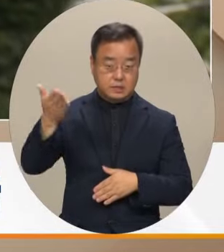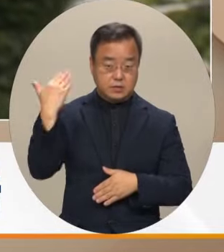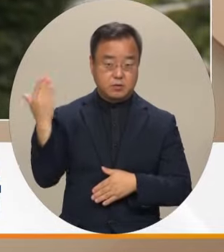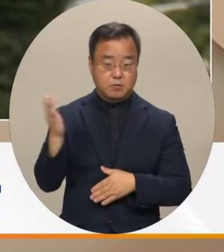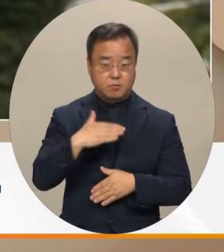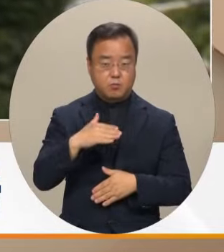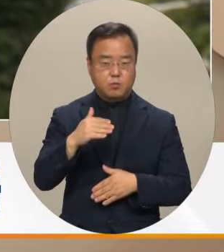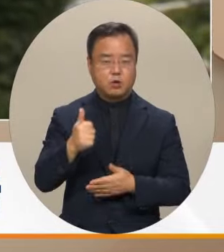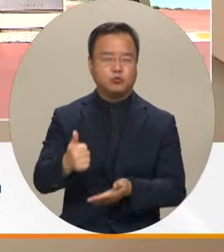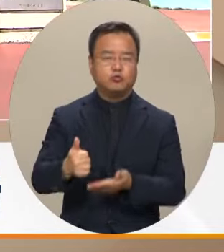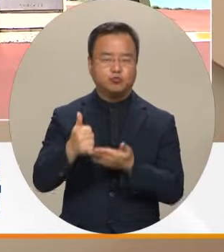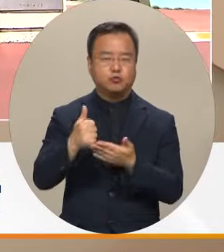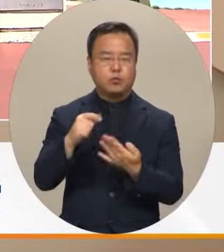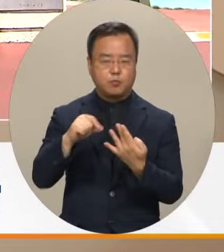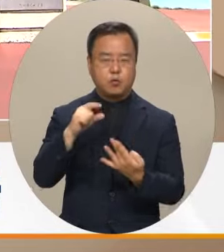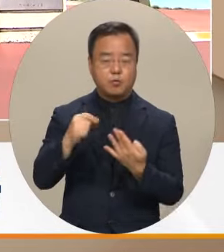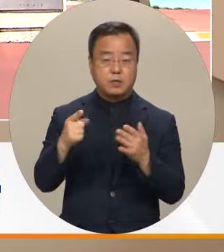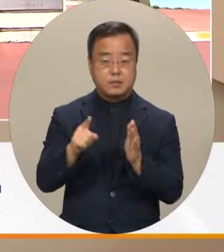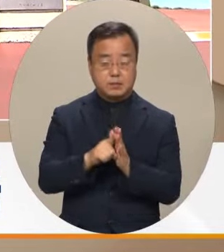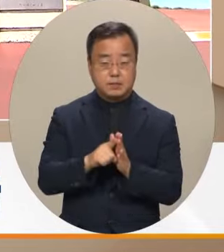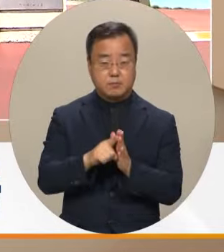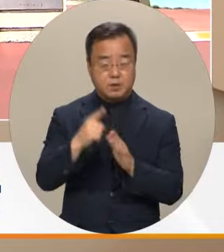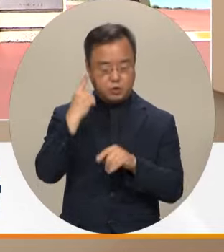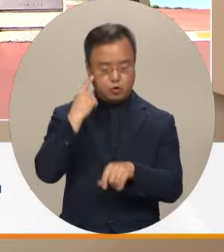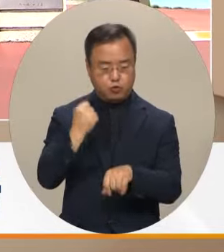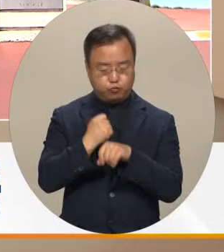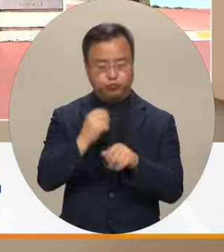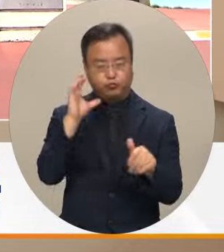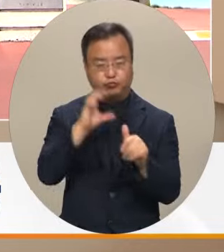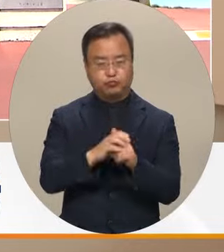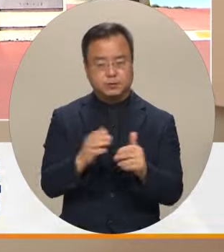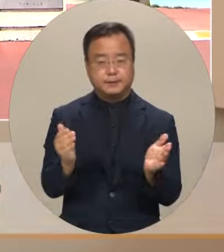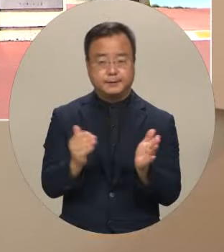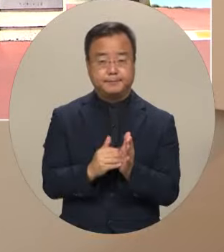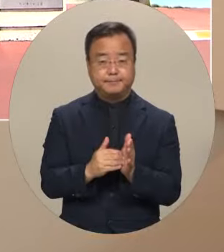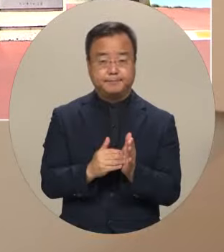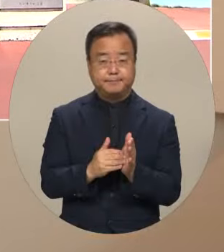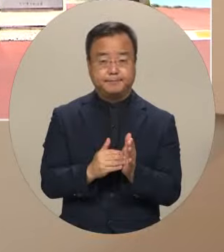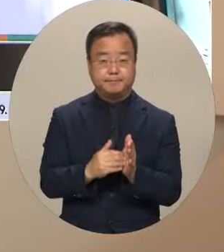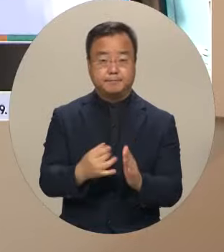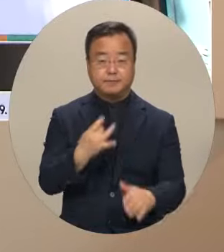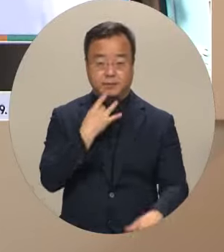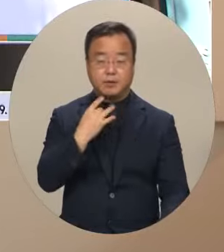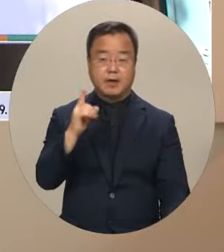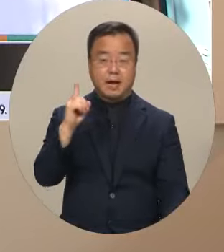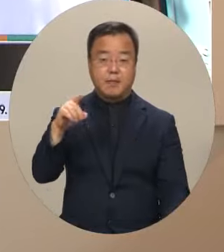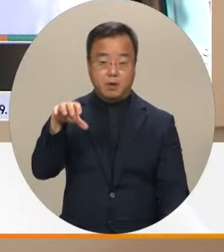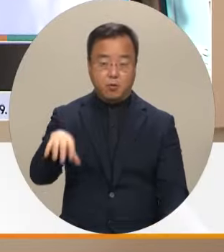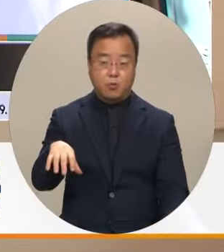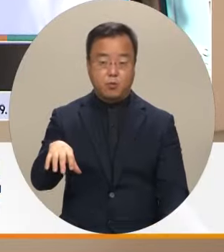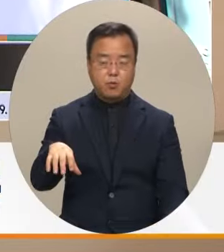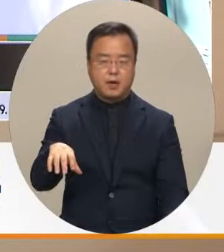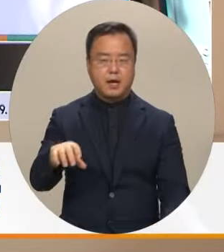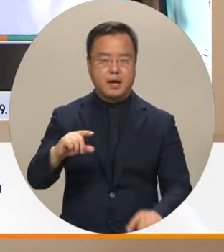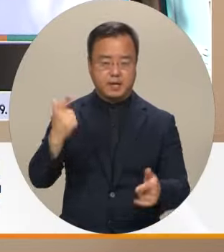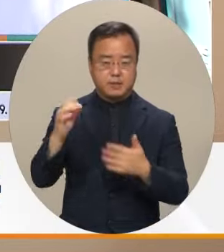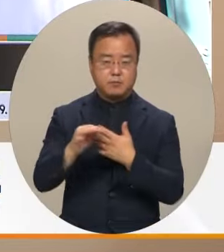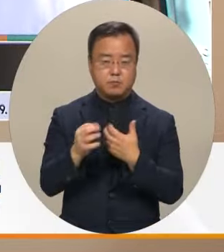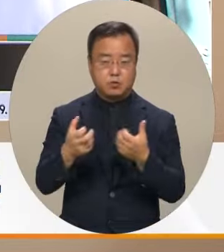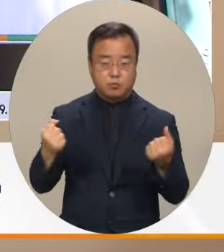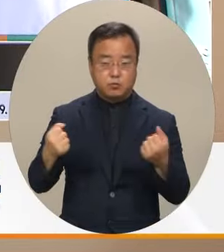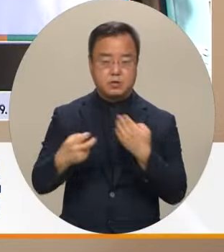뽑기 위해서 기관을 성정하고 용역을 맡기기까지 했습니다이 단독 의대 방안부터 분리해서 의대를 설립하는